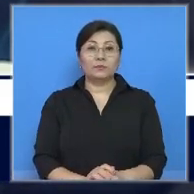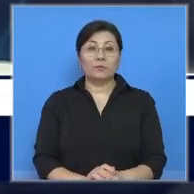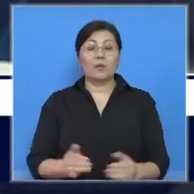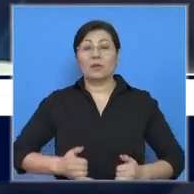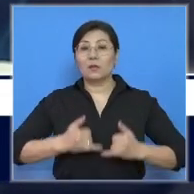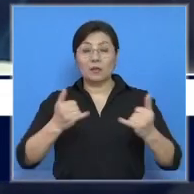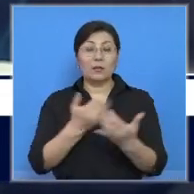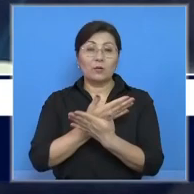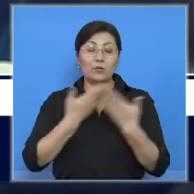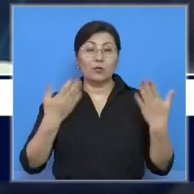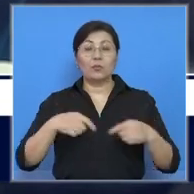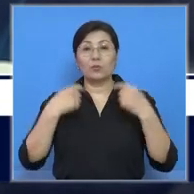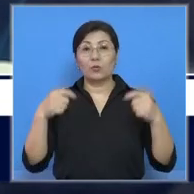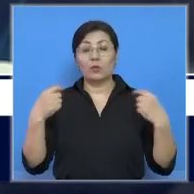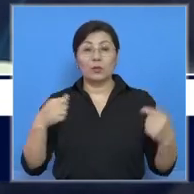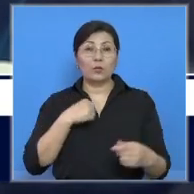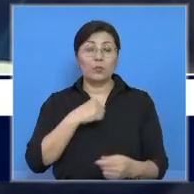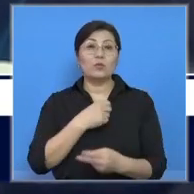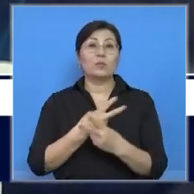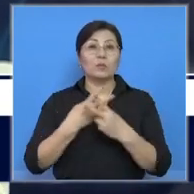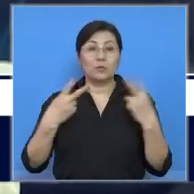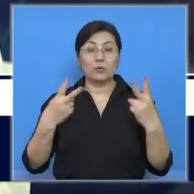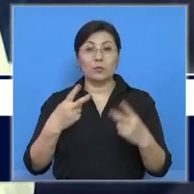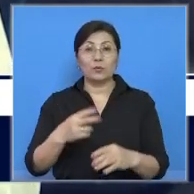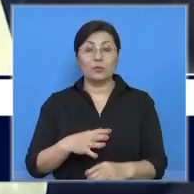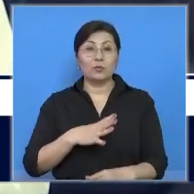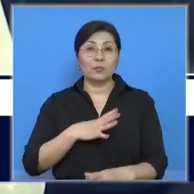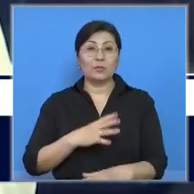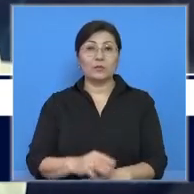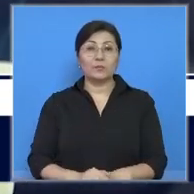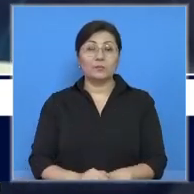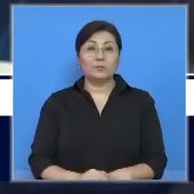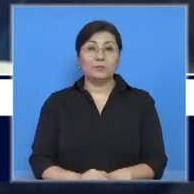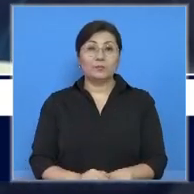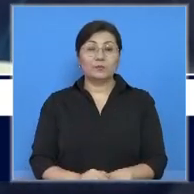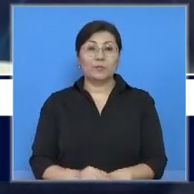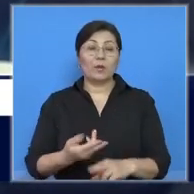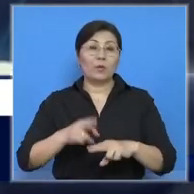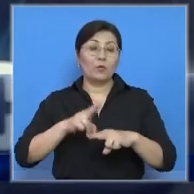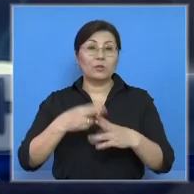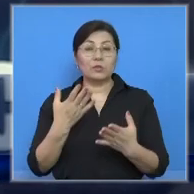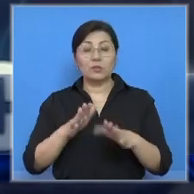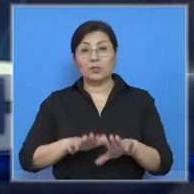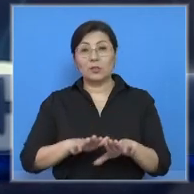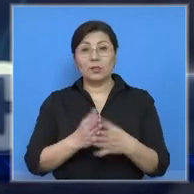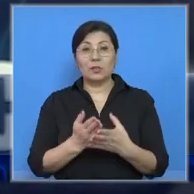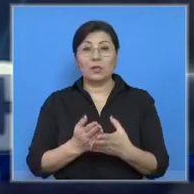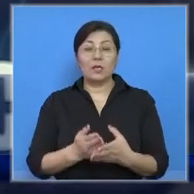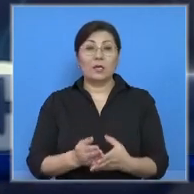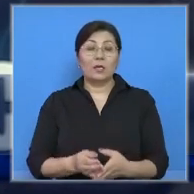жасалып жататындығы тойларда. Өзімізден тойға барғандықтан әрине ол жерде ешкім жаңа шу шығарып, сол жерде